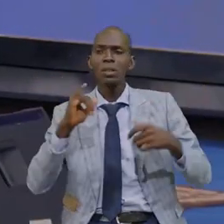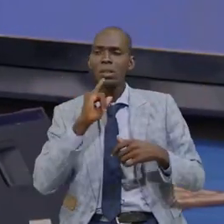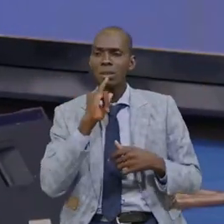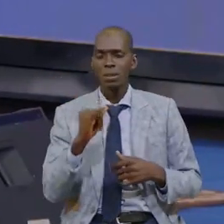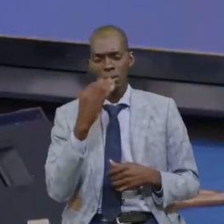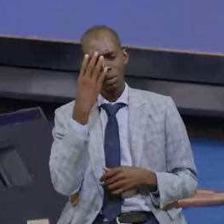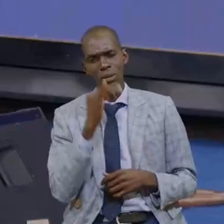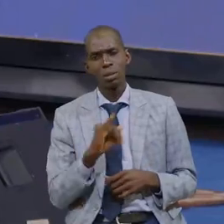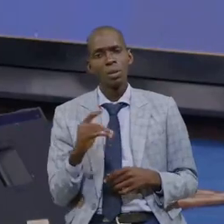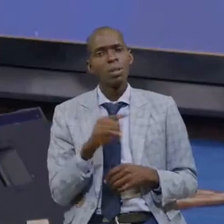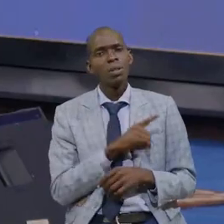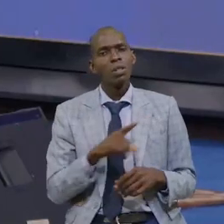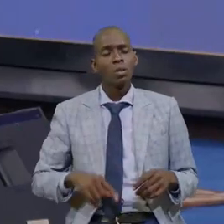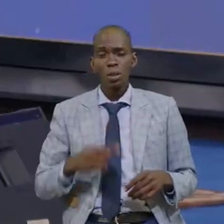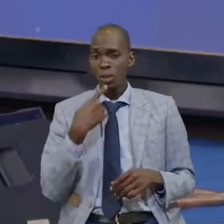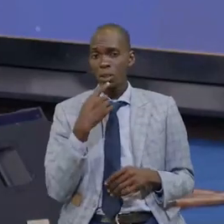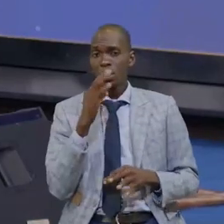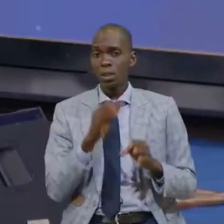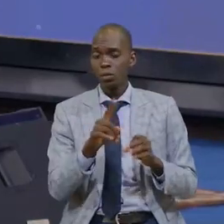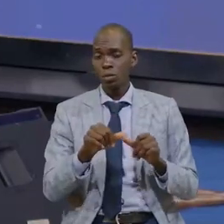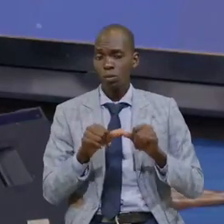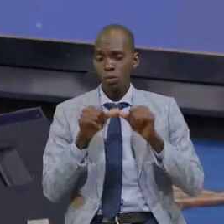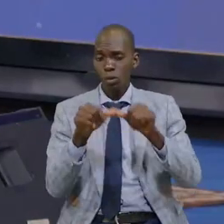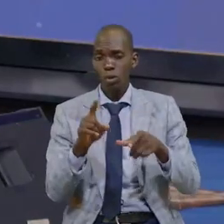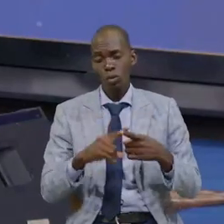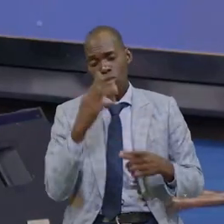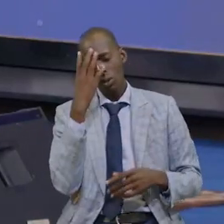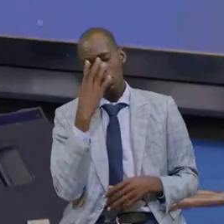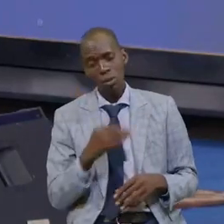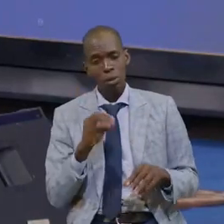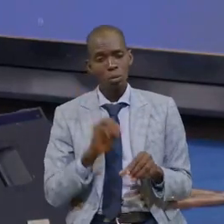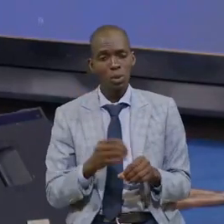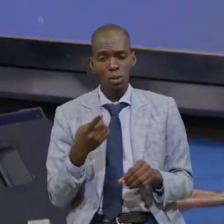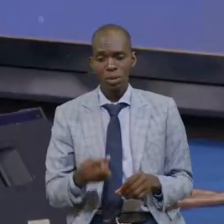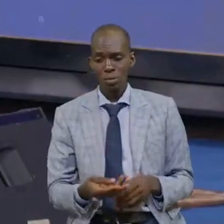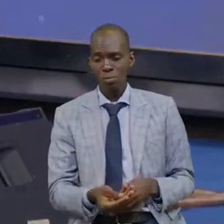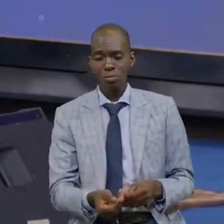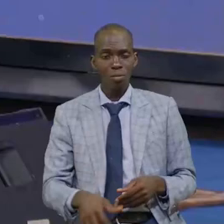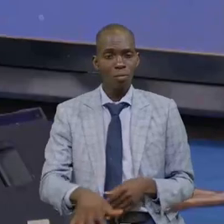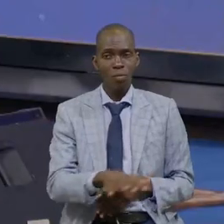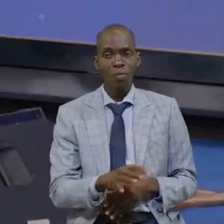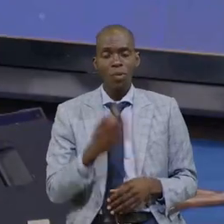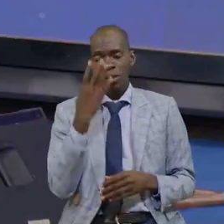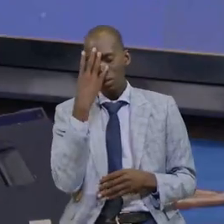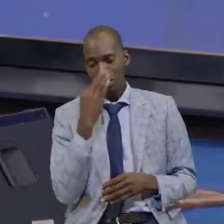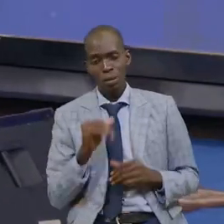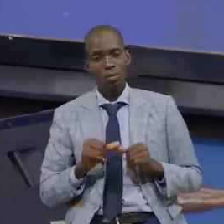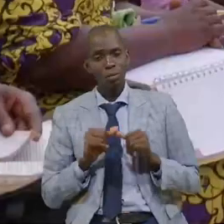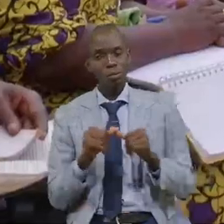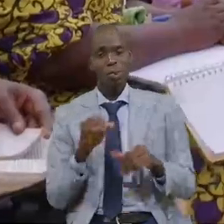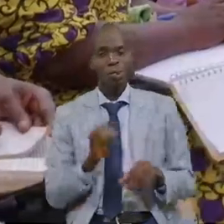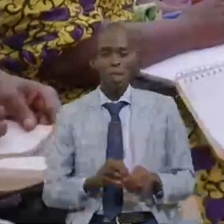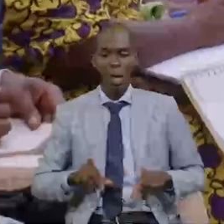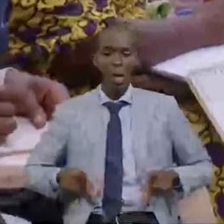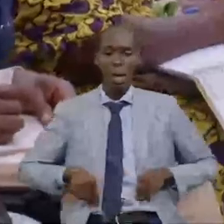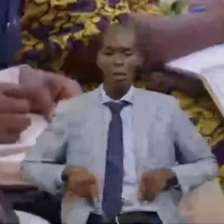Seigneur nous dit, si tu continues à dormir dans la poussière, si tu continues à dormir dans l'oisiveté, si